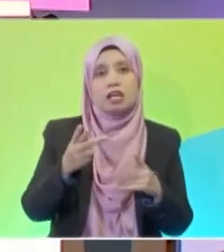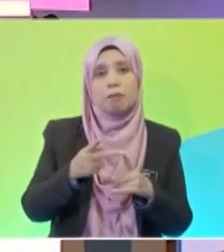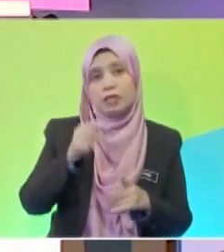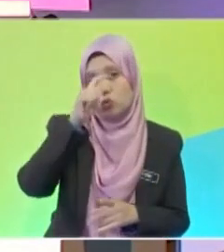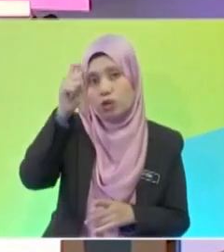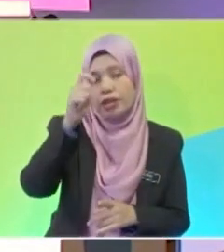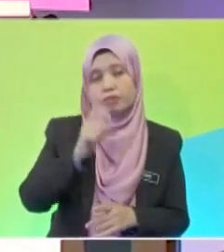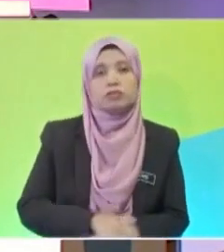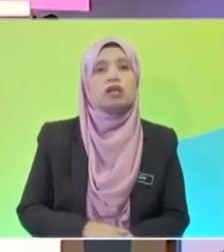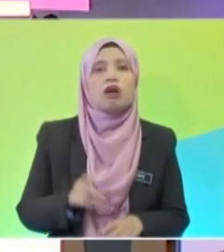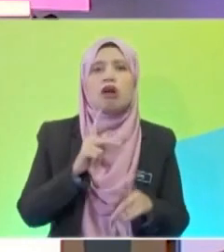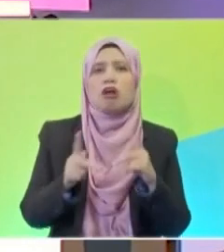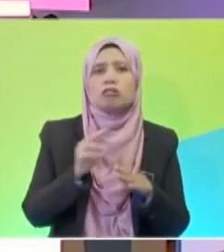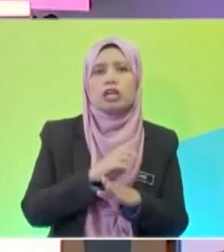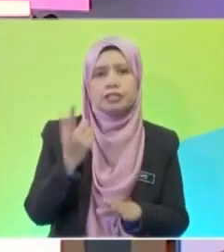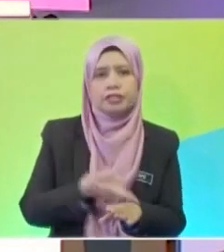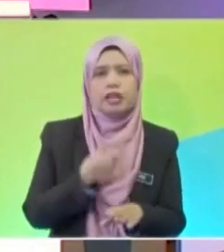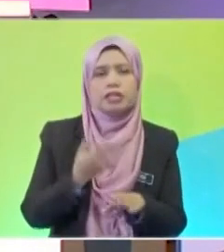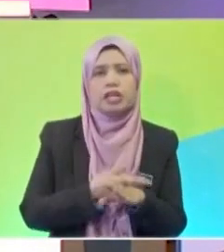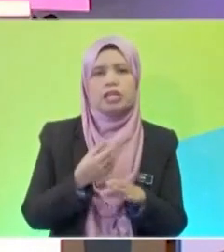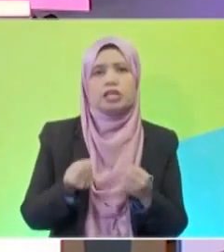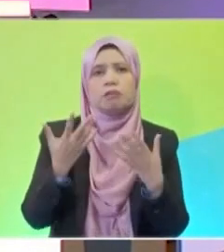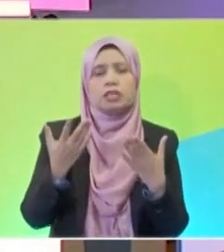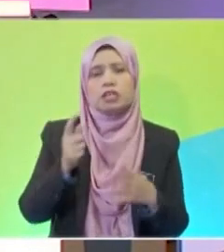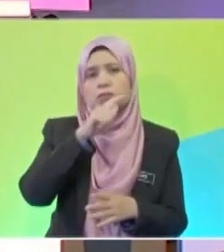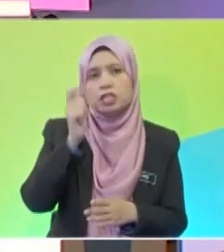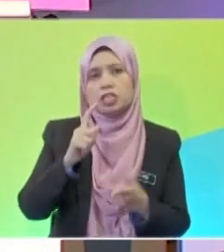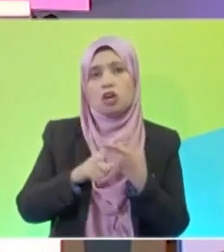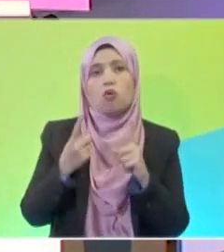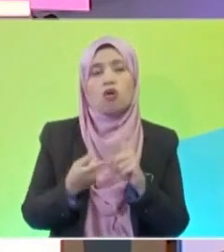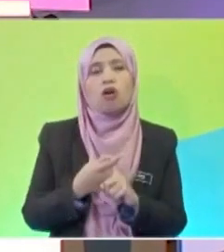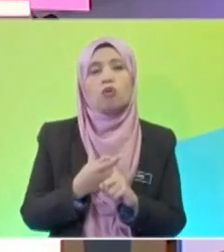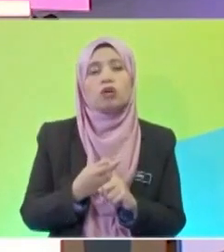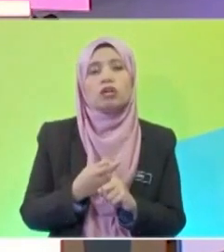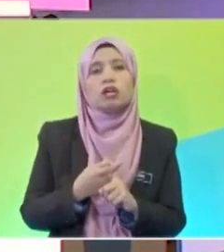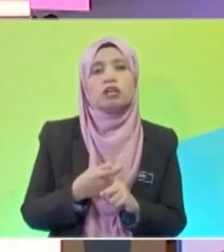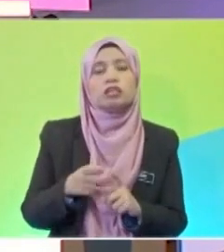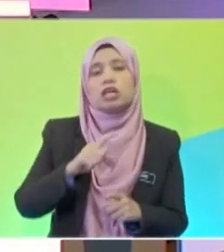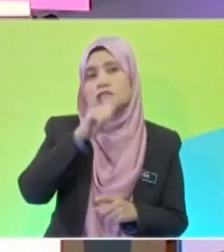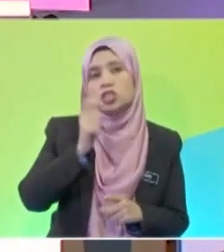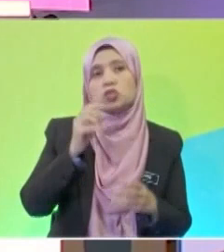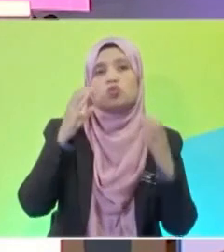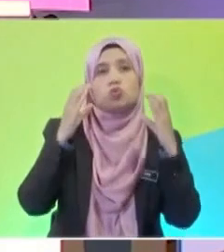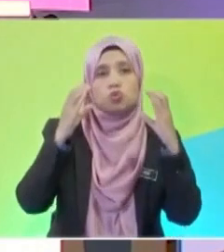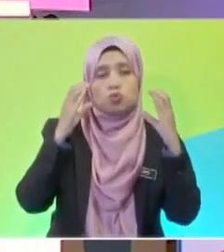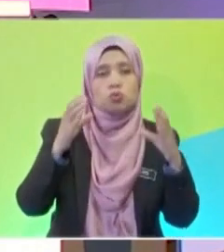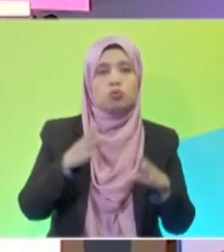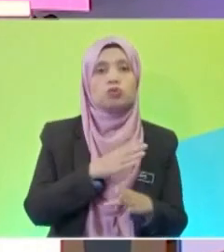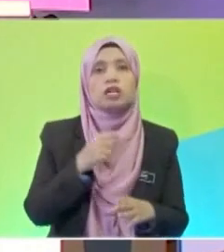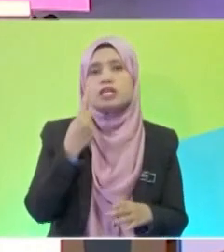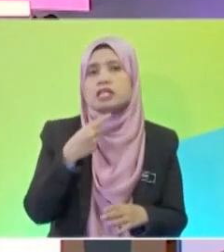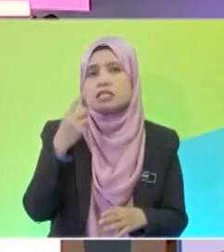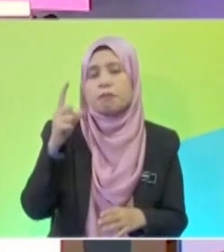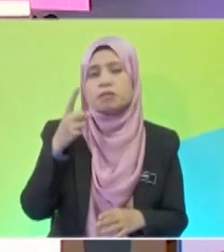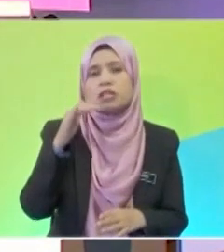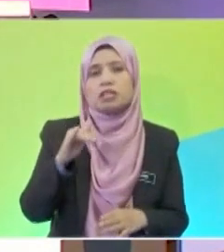tak ada latih tubi, semasa awak nak buat latihan tu, banyakkan bertanya dengan kawan-kawan, banyak bertanya guru, dan apa siapa-siapa